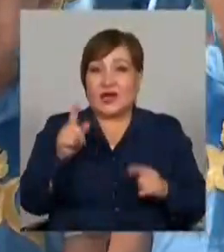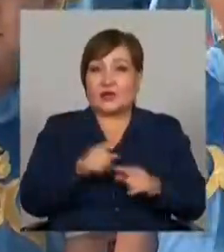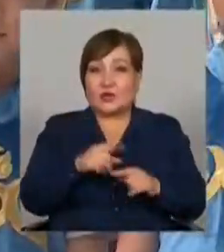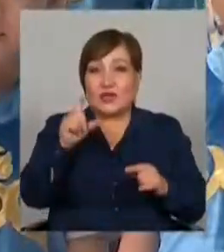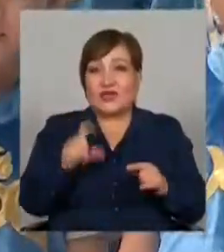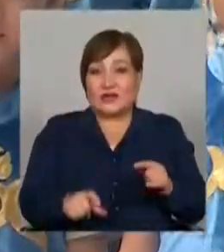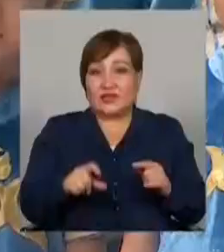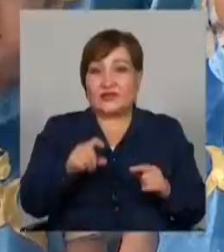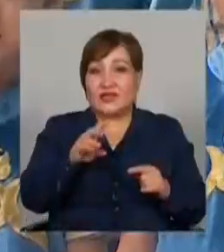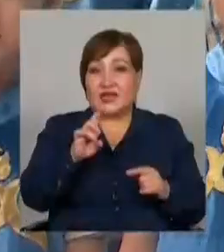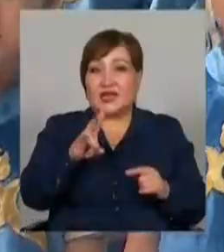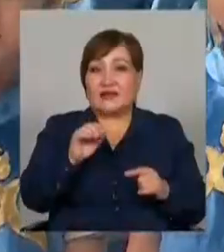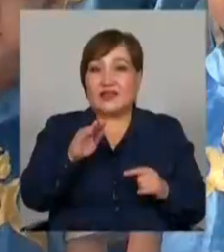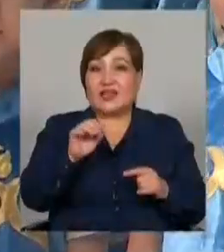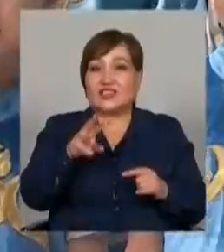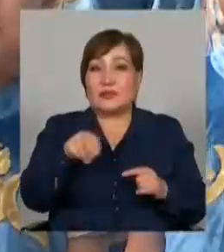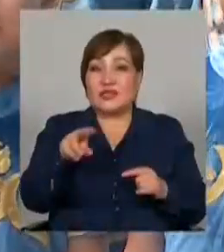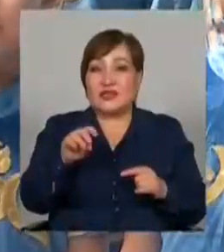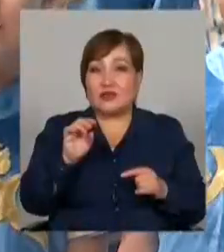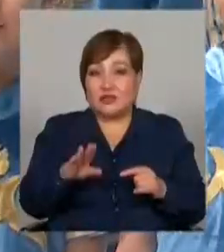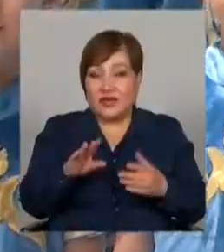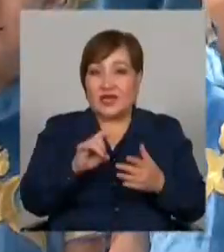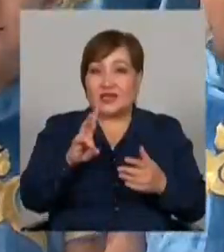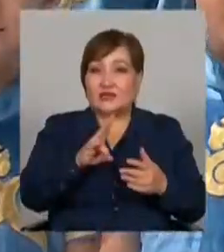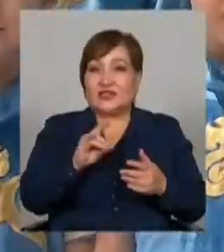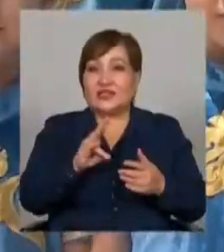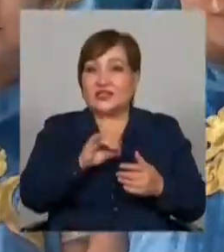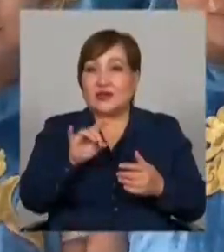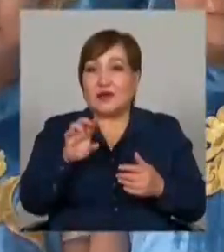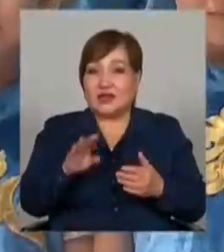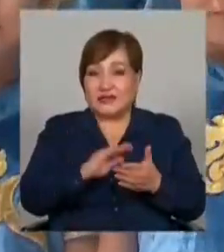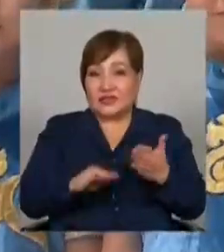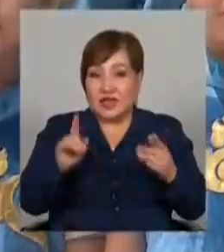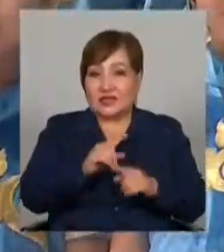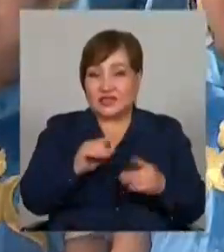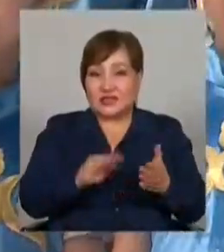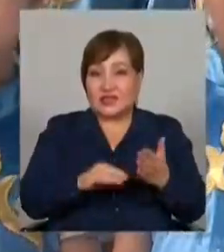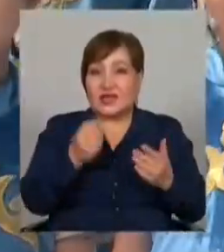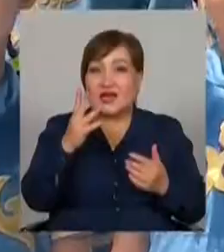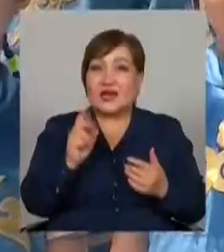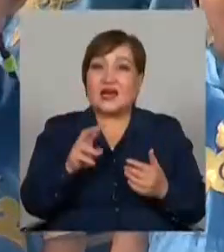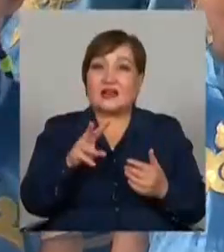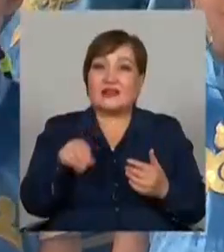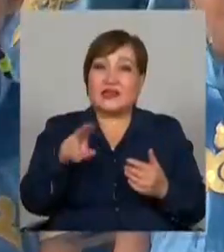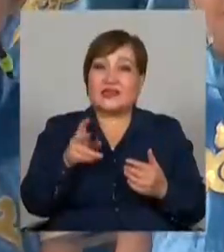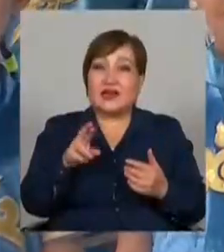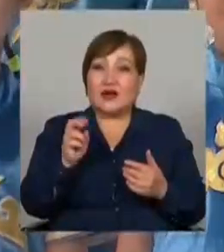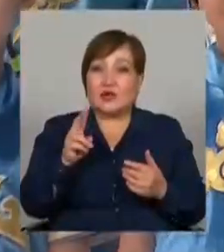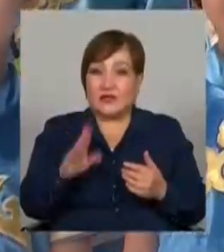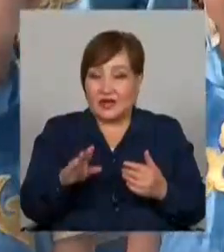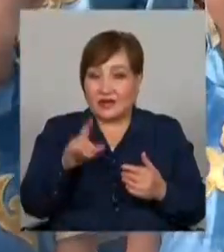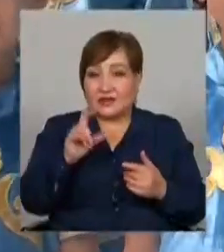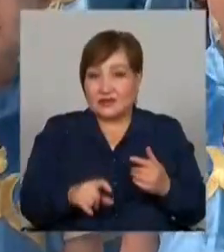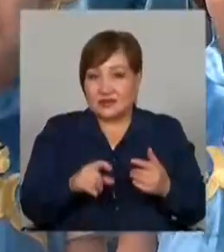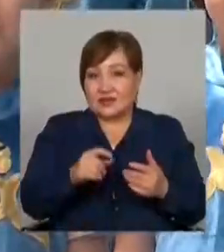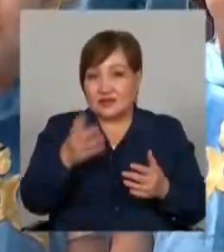Жұмекен Нәжмеденов, Нұрсұлтан Назарбаев, әнін жазған Шәмші Қалдаяқов, елтаңба авторы Жандарбек Мәлібеков пен